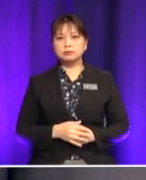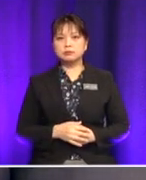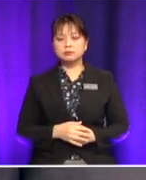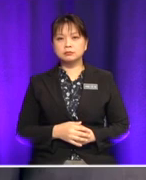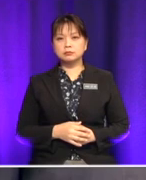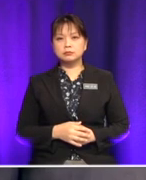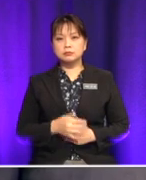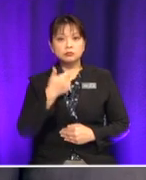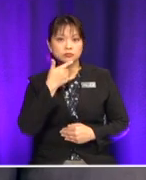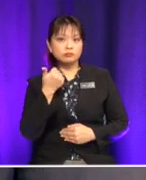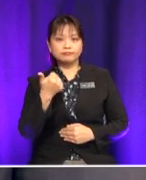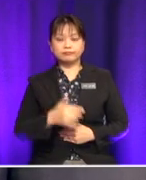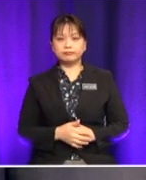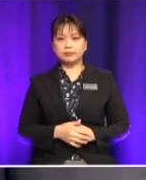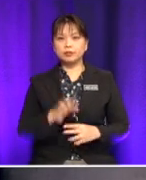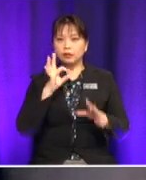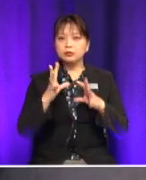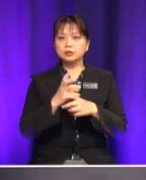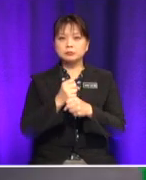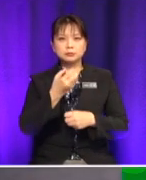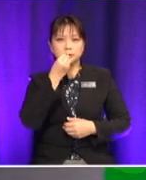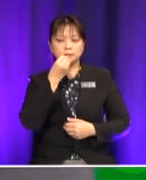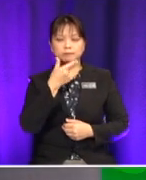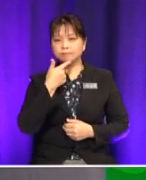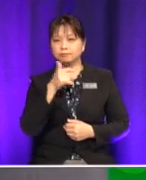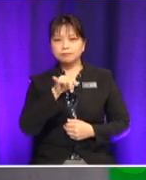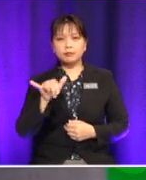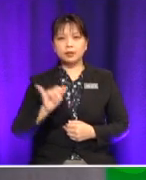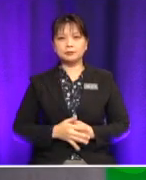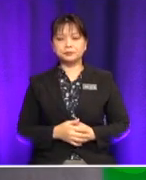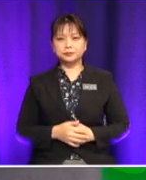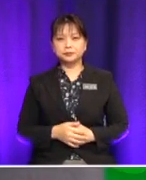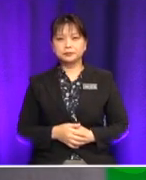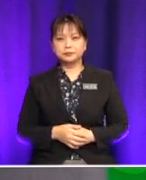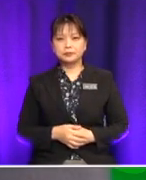ini kalau dapat makan nih huh sedapnya